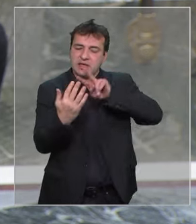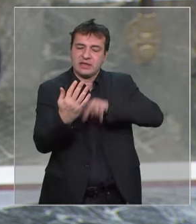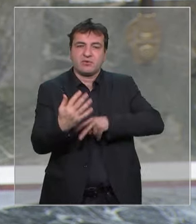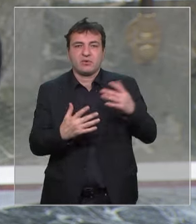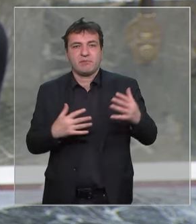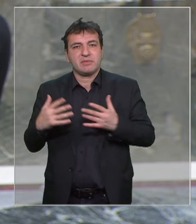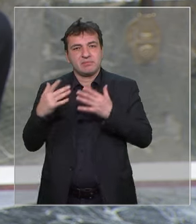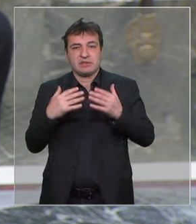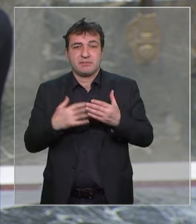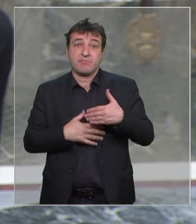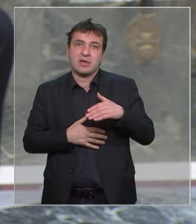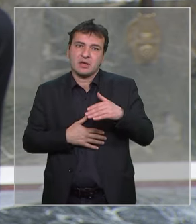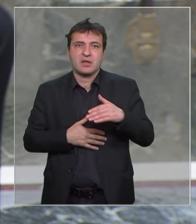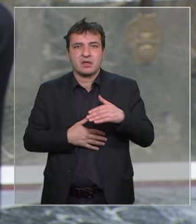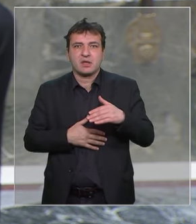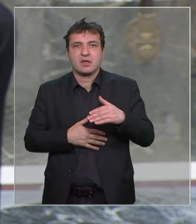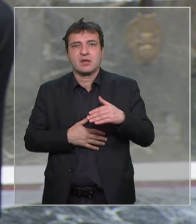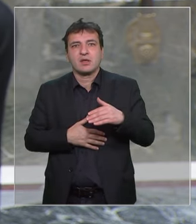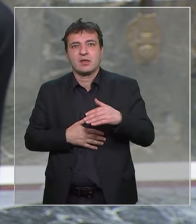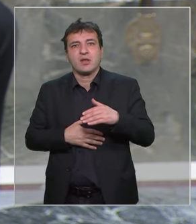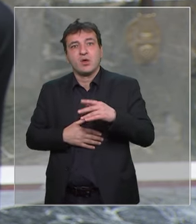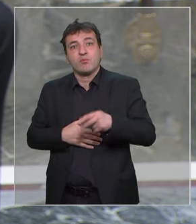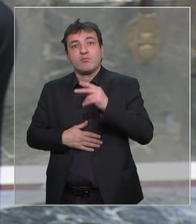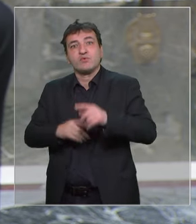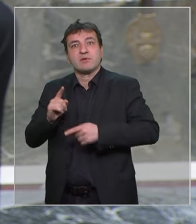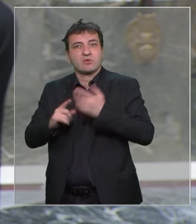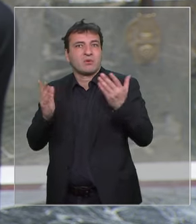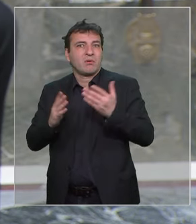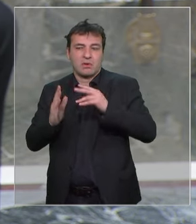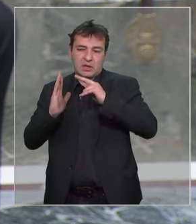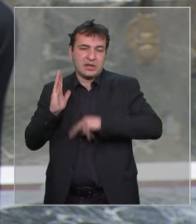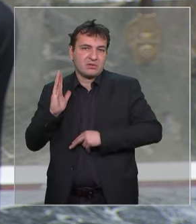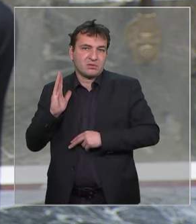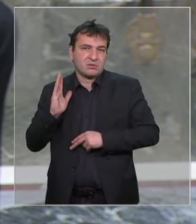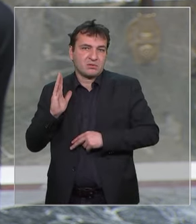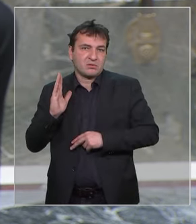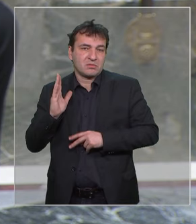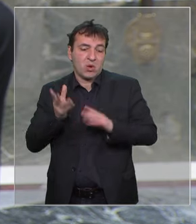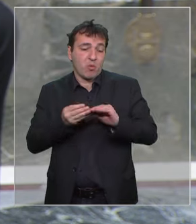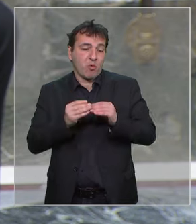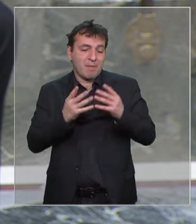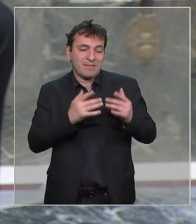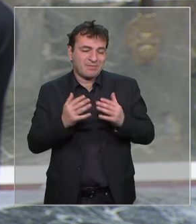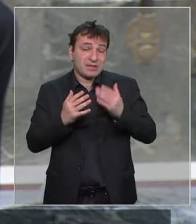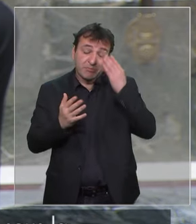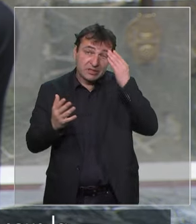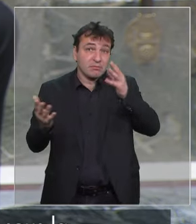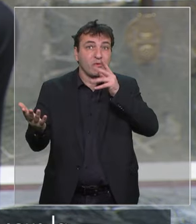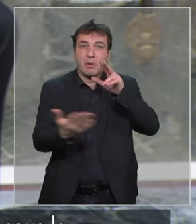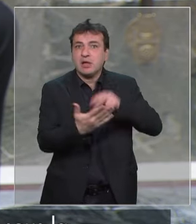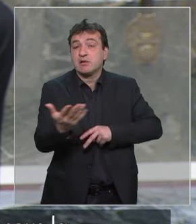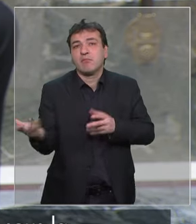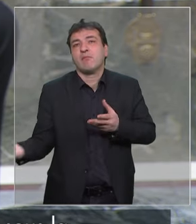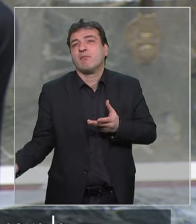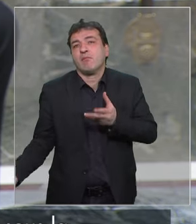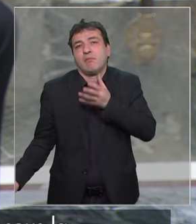réalité, s'il y en est un qui est plus fondamental que tous les autres, c'est bien la lecture. On ne peut pas répondre à un problème de mathématiques si on n'est pas capable d'en lire l'énoncé.